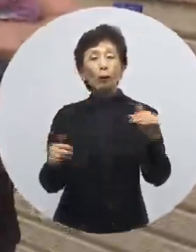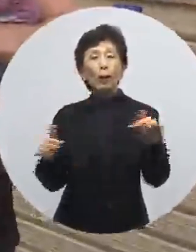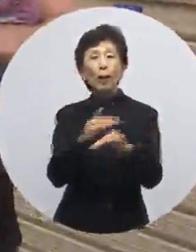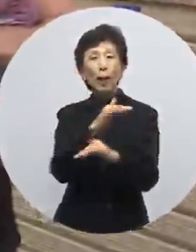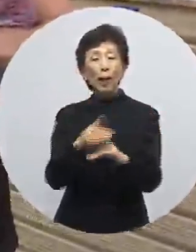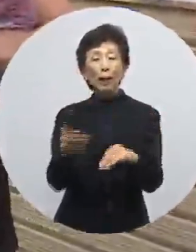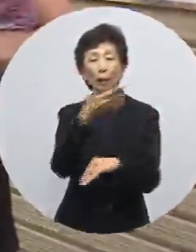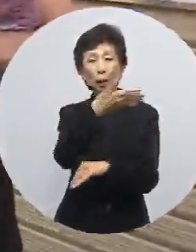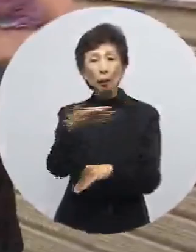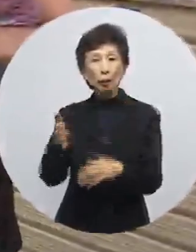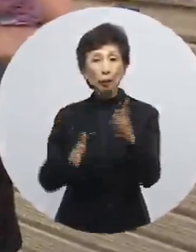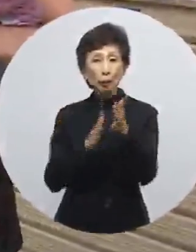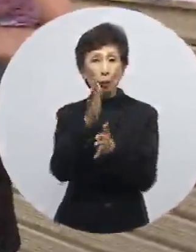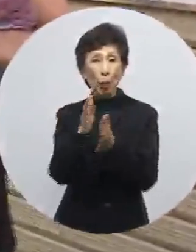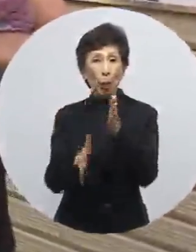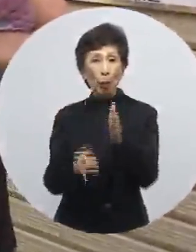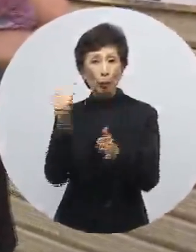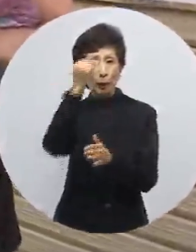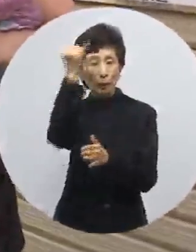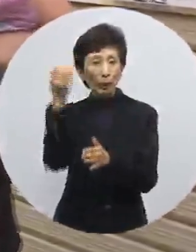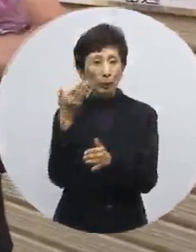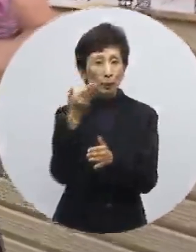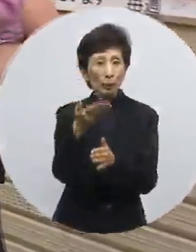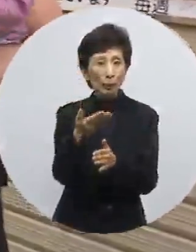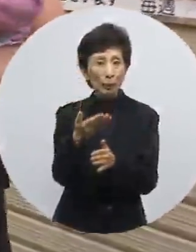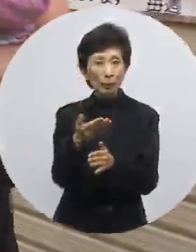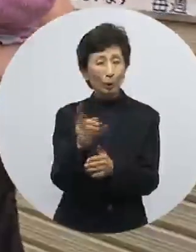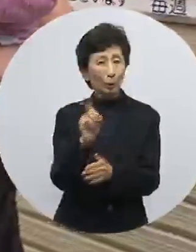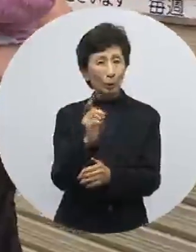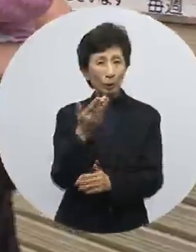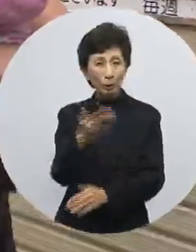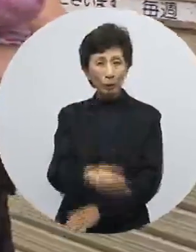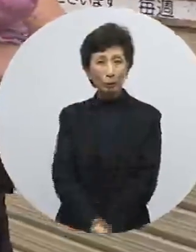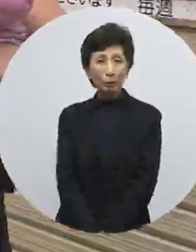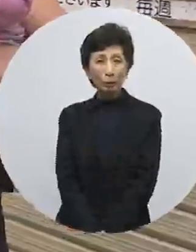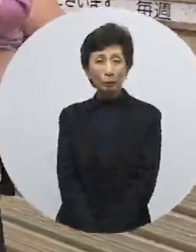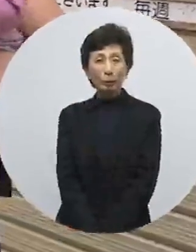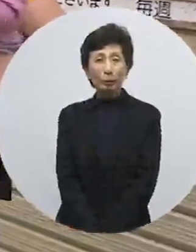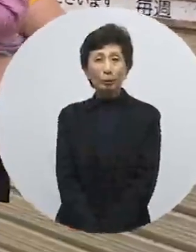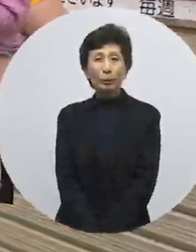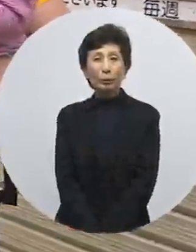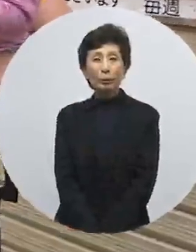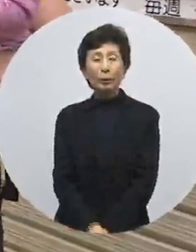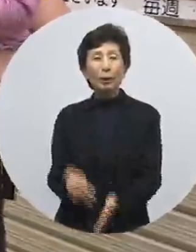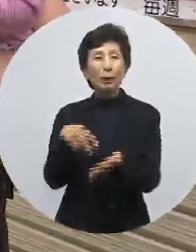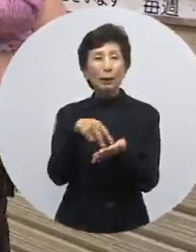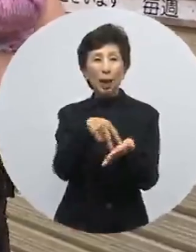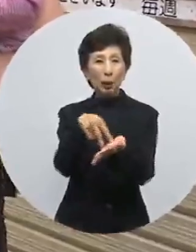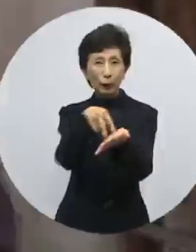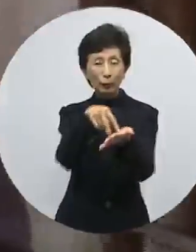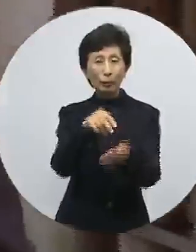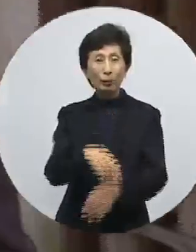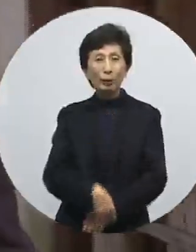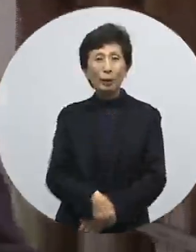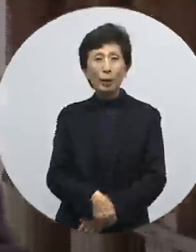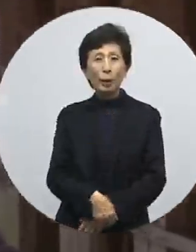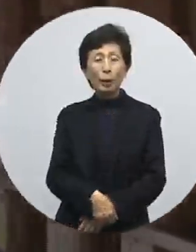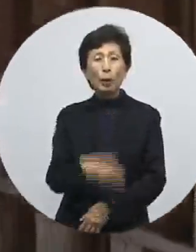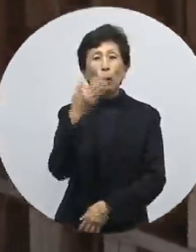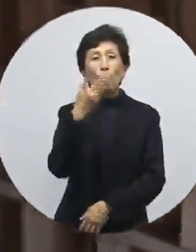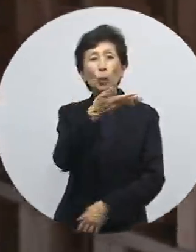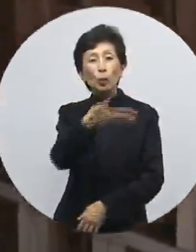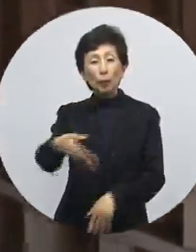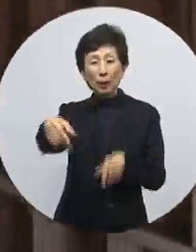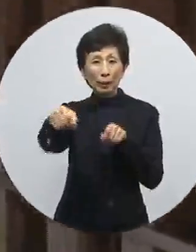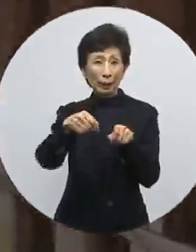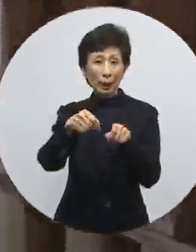リンスポーツのイメージを聞いてるんですけれども、どういうスポーツをやってるイメージがありますか？ サーフィンとか。 海が近い